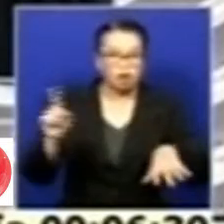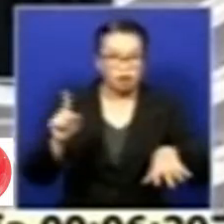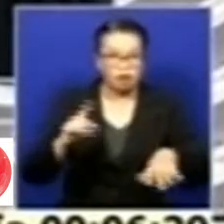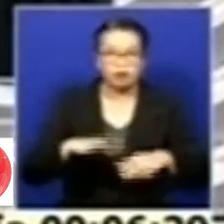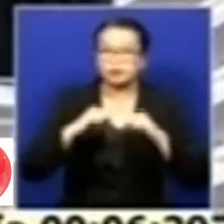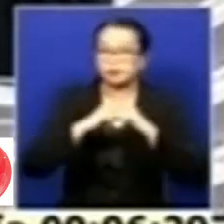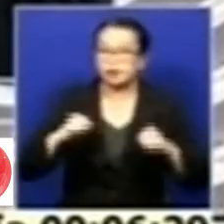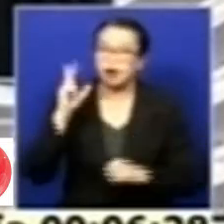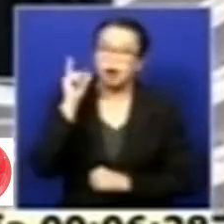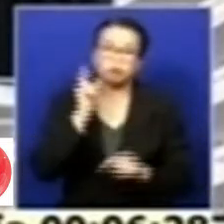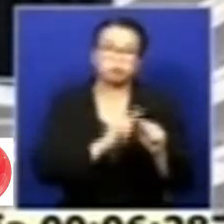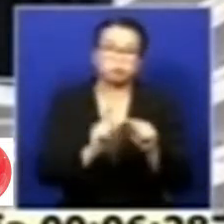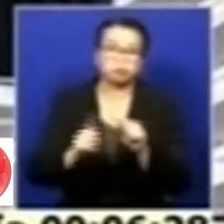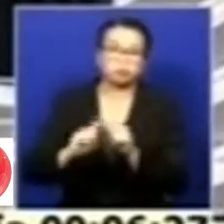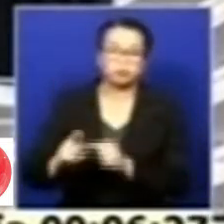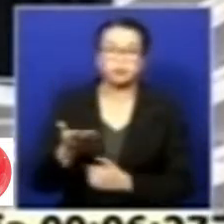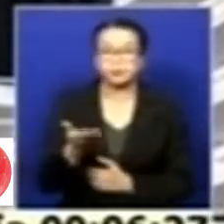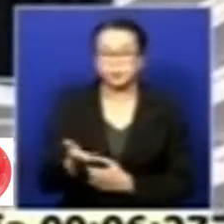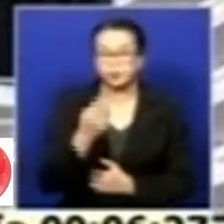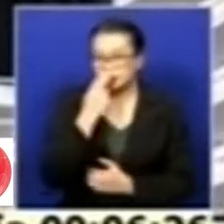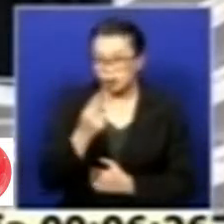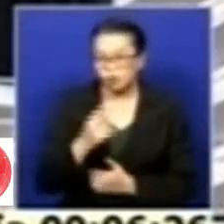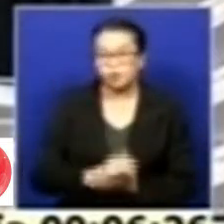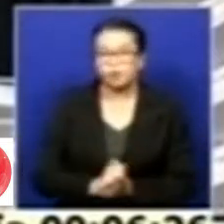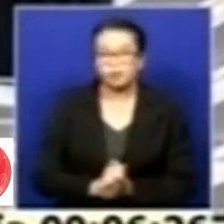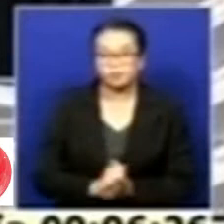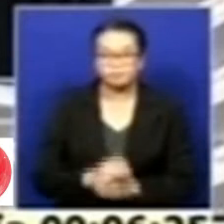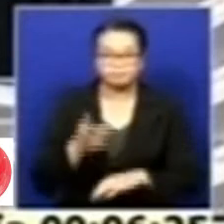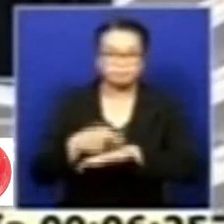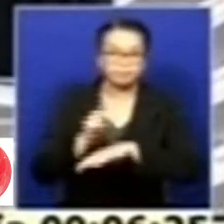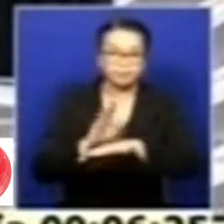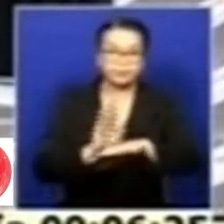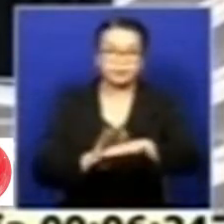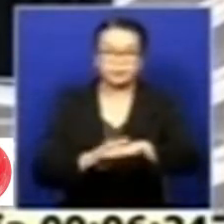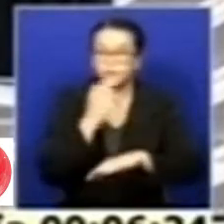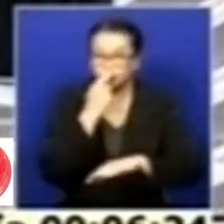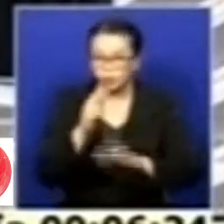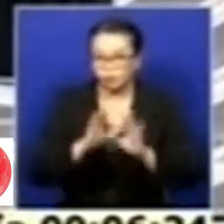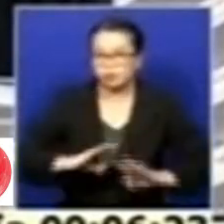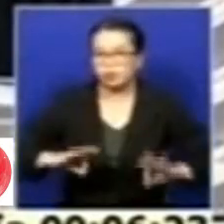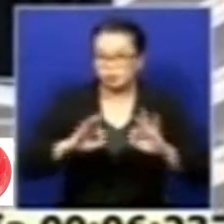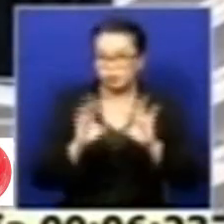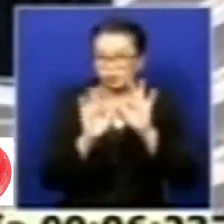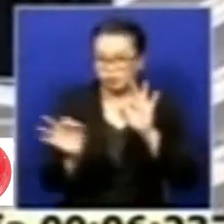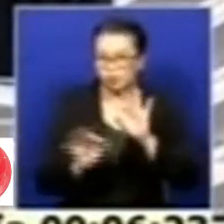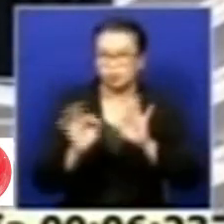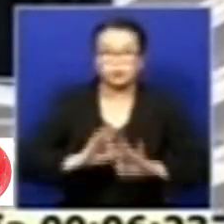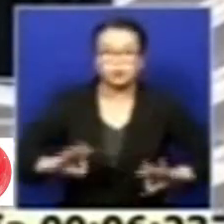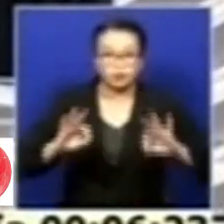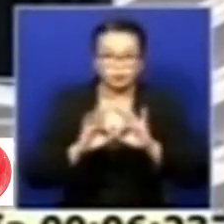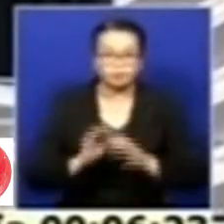ข่าวต่างๆ คุณรังสิมันดูความเหมาะสมนะครับคุณรังสิมันดูความเหมาะสมในสาระที่พูดครับ ท่านประธานครับผ